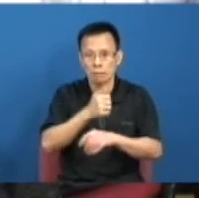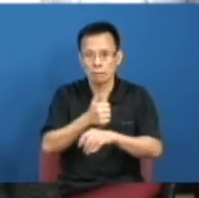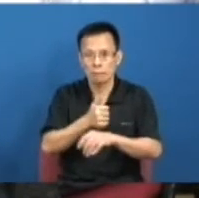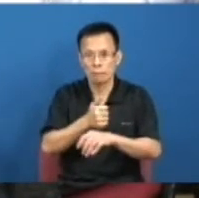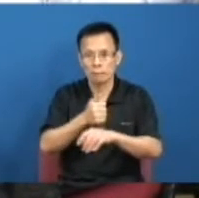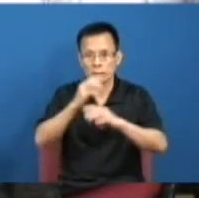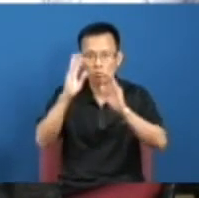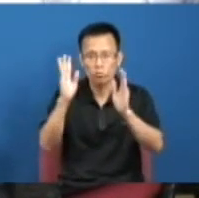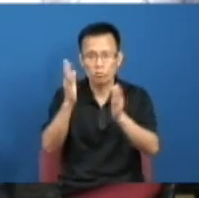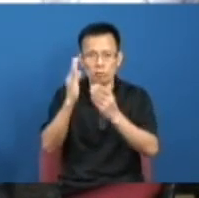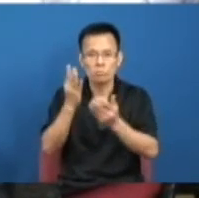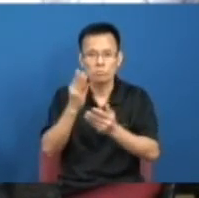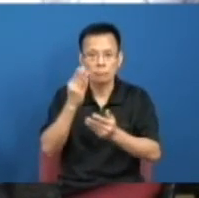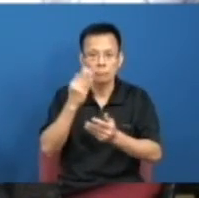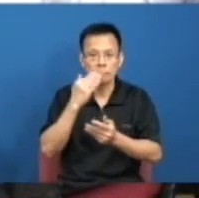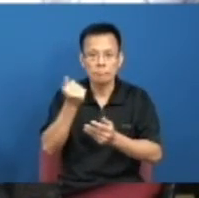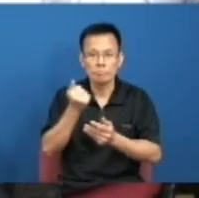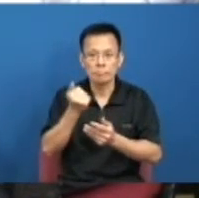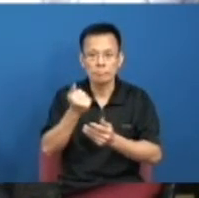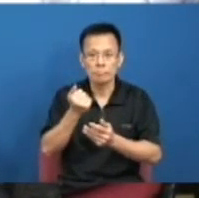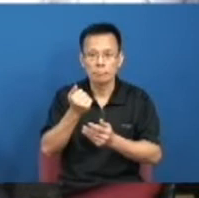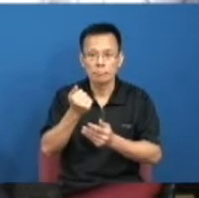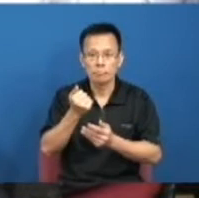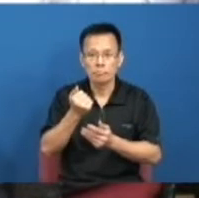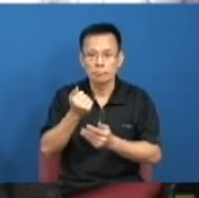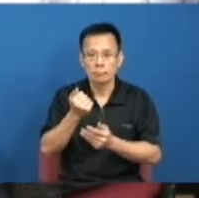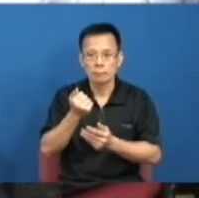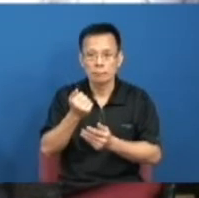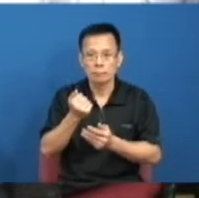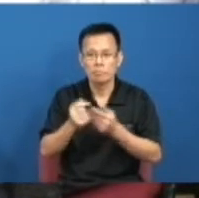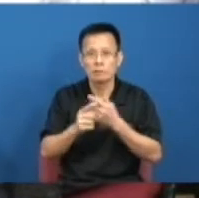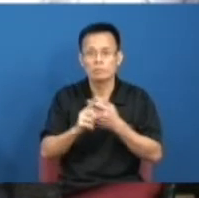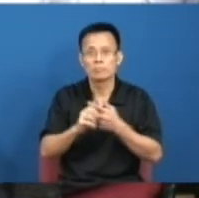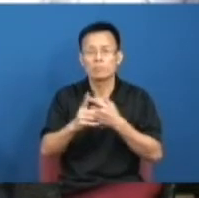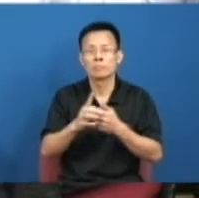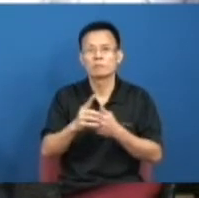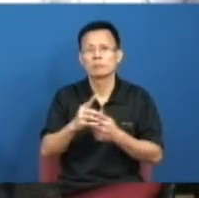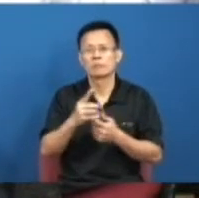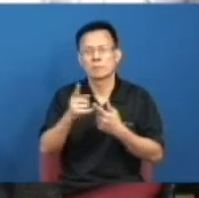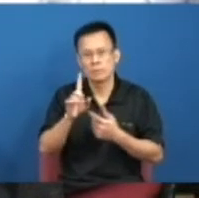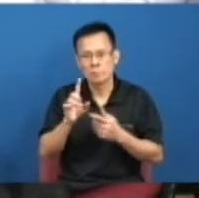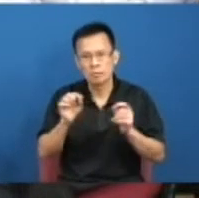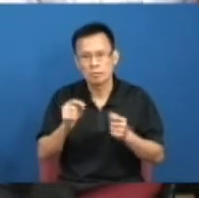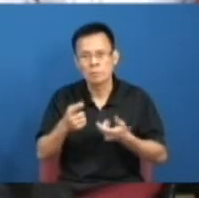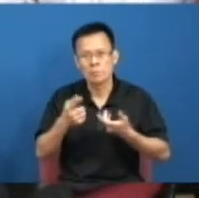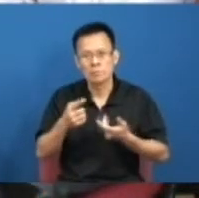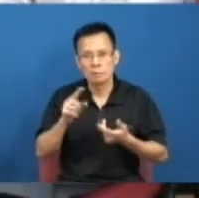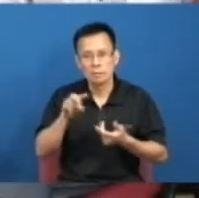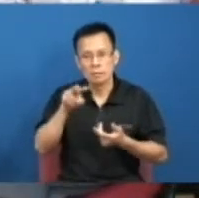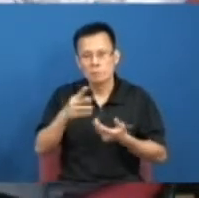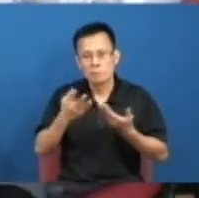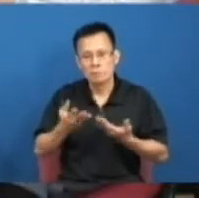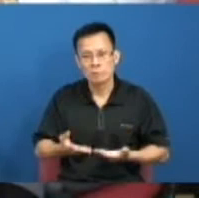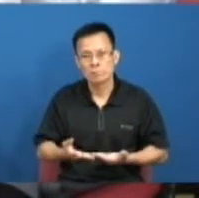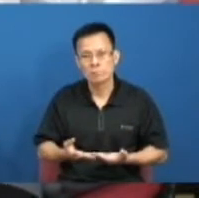風險喺度。咁佢一定要佢點樣即係以而家個。